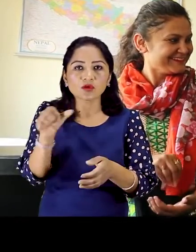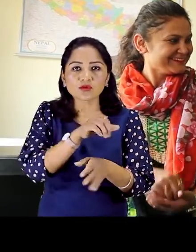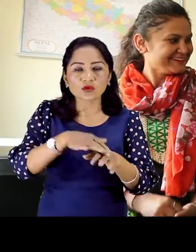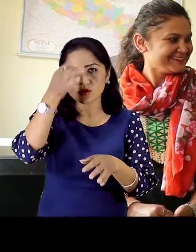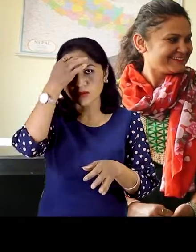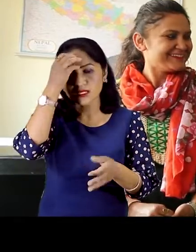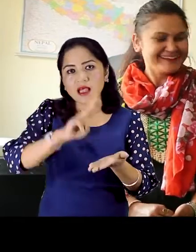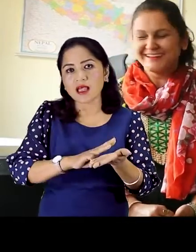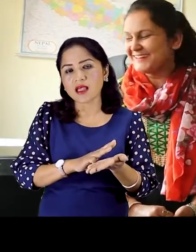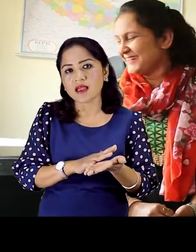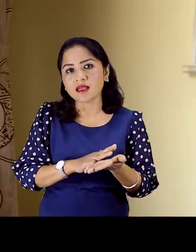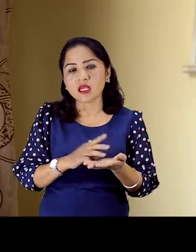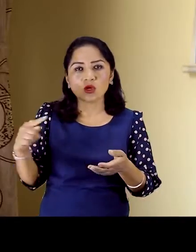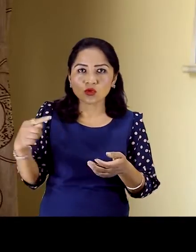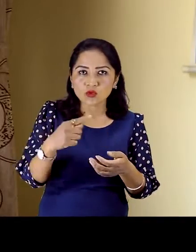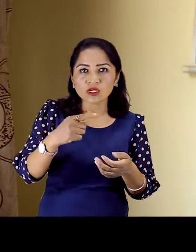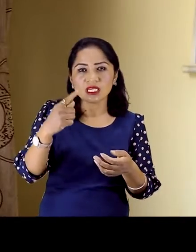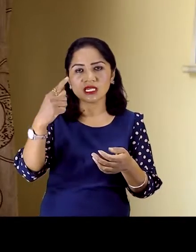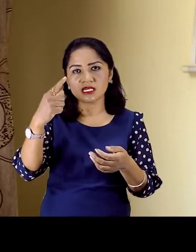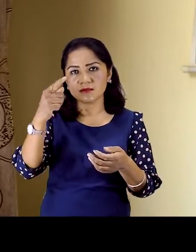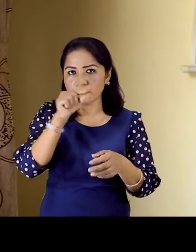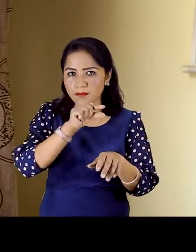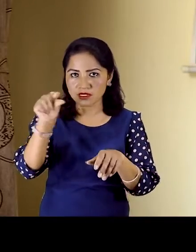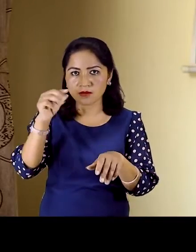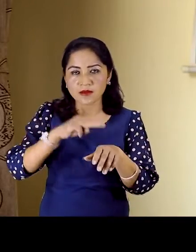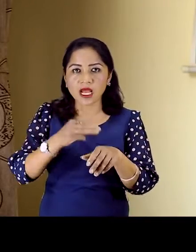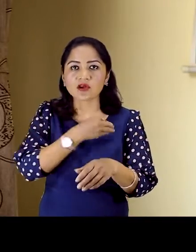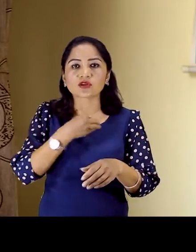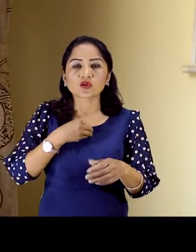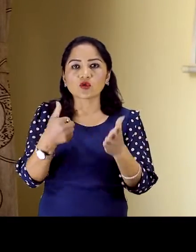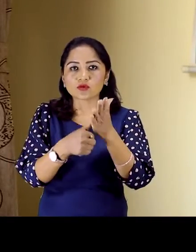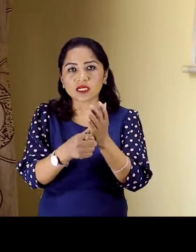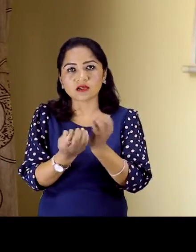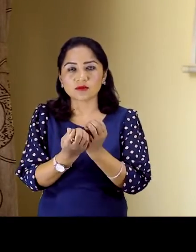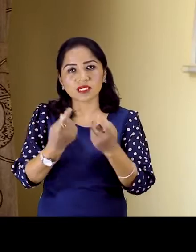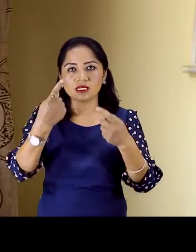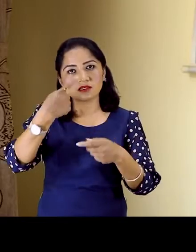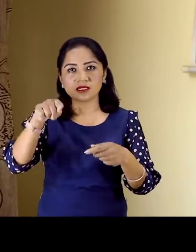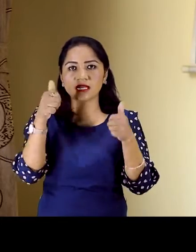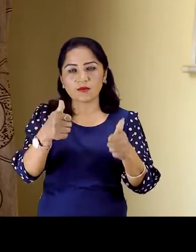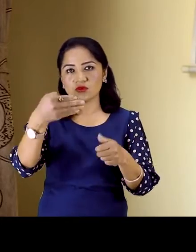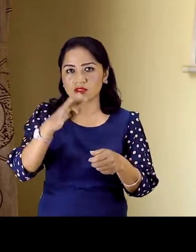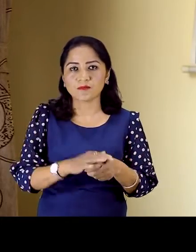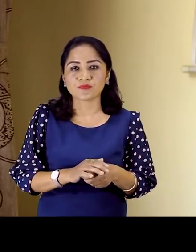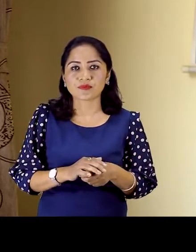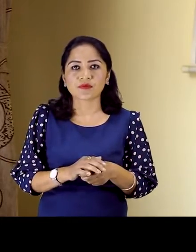दहरी उना को समास्या बद को कुणे केस चाहें डर्टर को उपचार राटपाई थीक होंचे